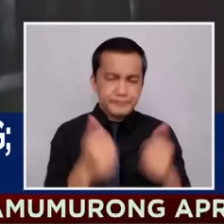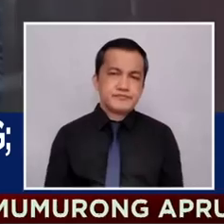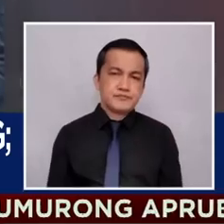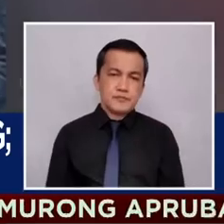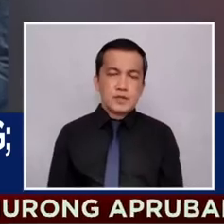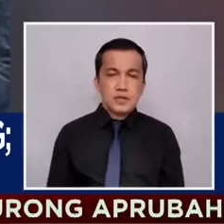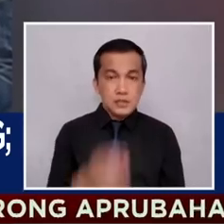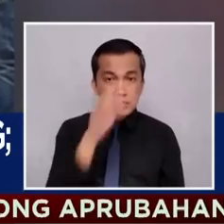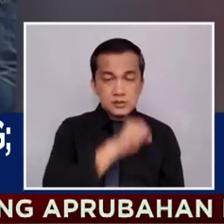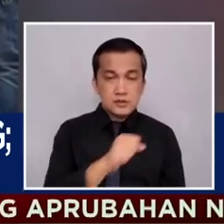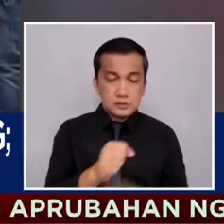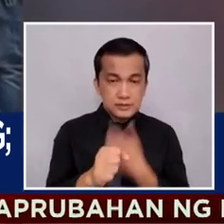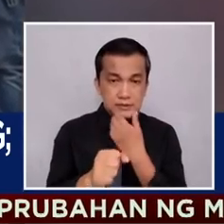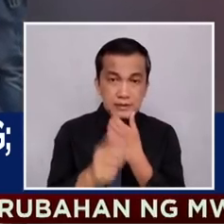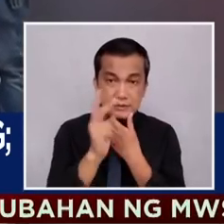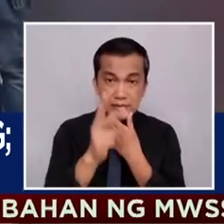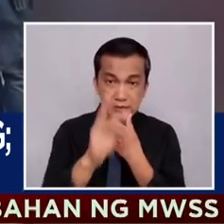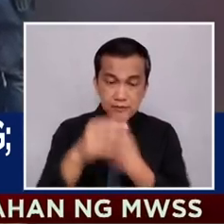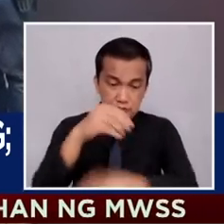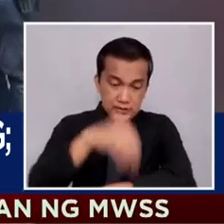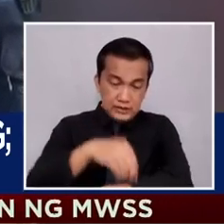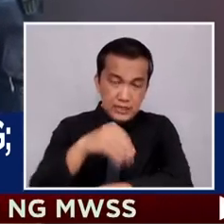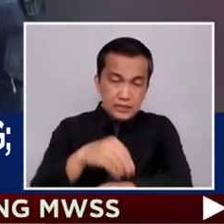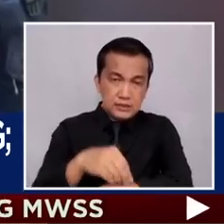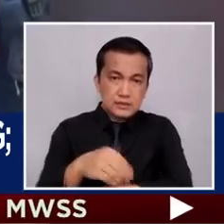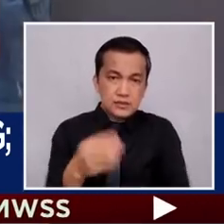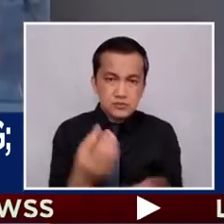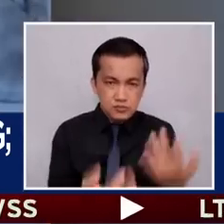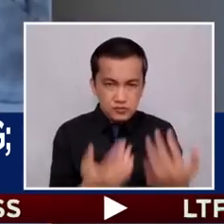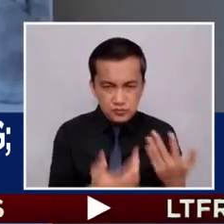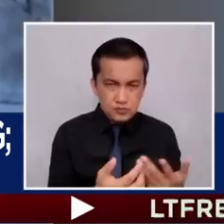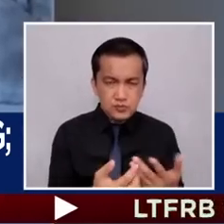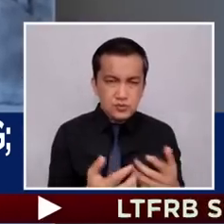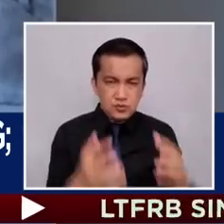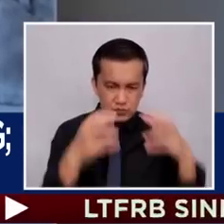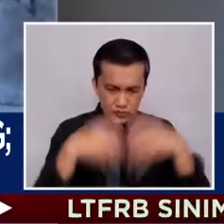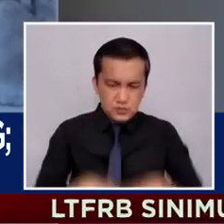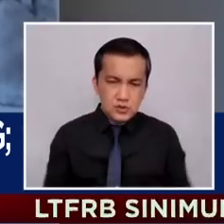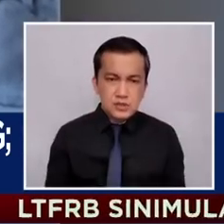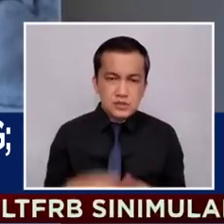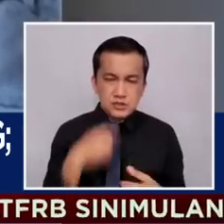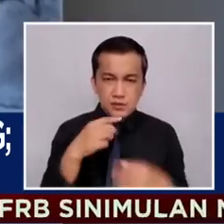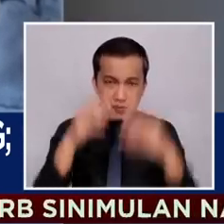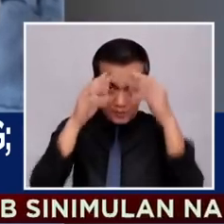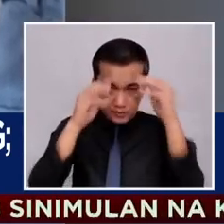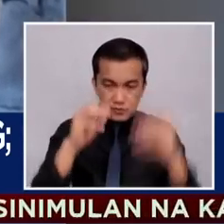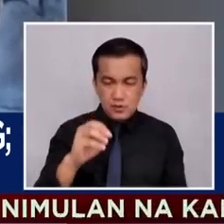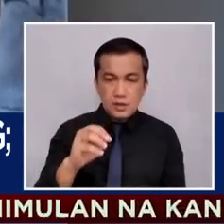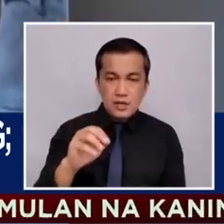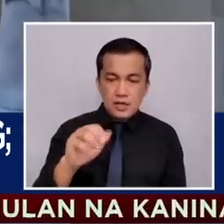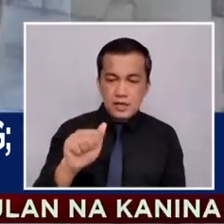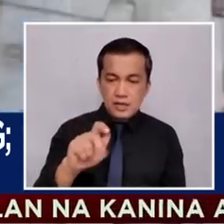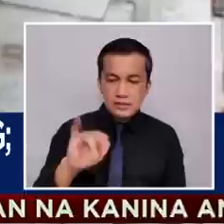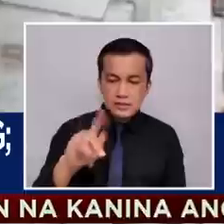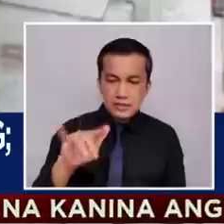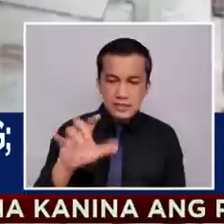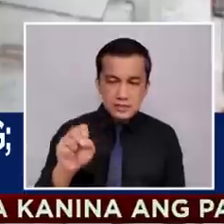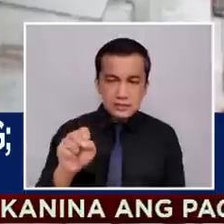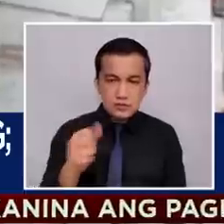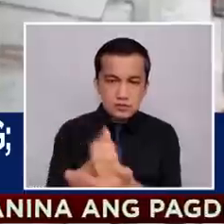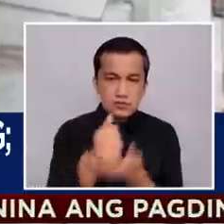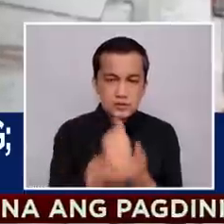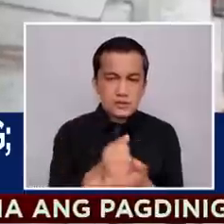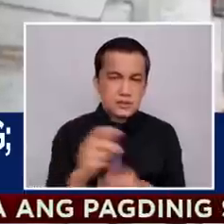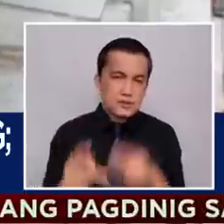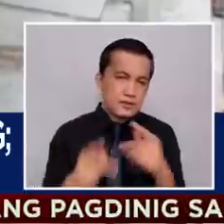Tinatayang 30 tindahan ang natupok. Tiniyak ni Mayor Arlene Arcillas na bibigyan ng tulong ang mga